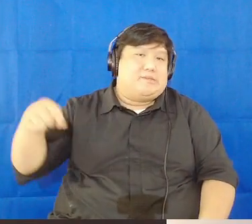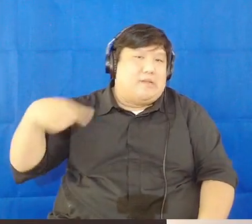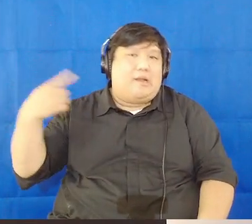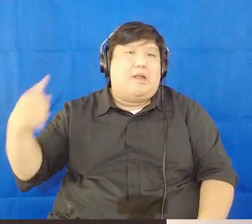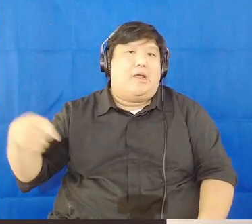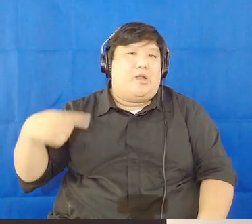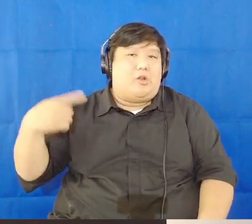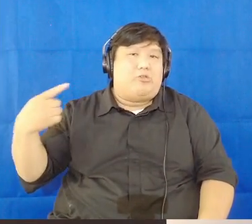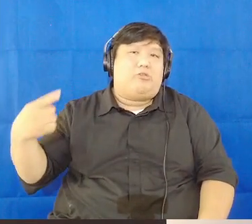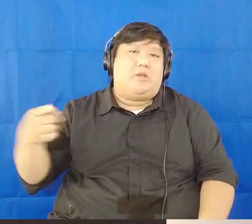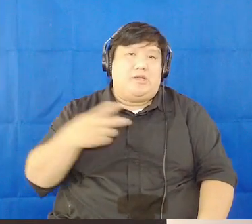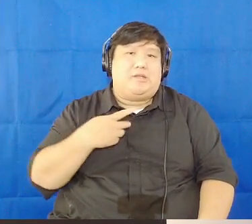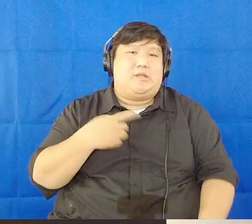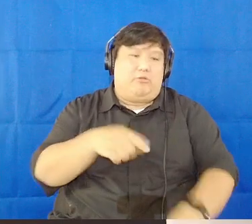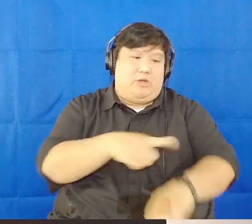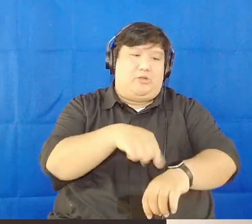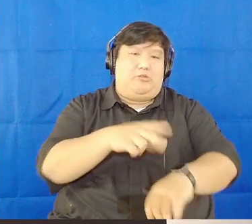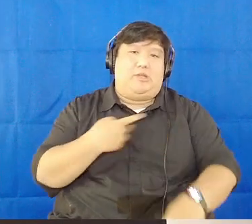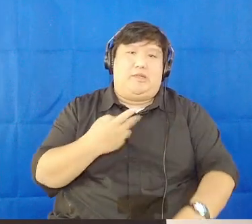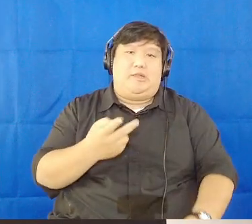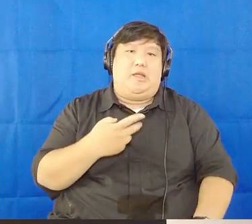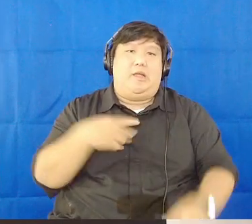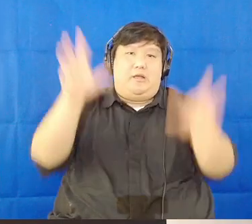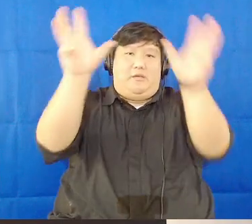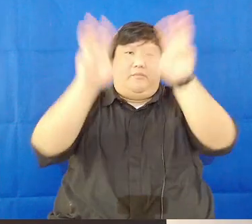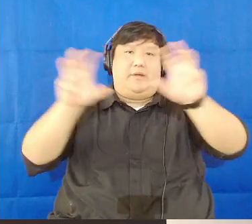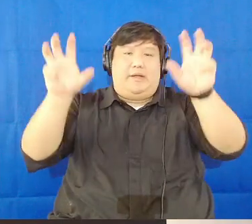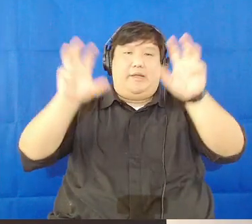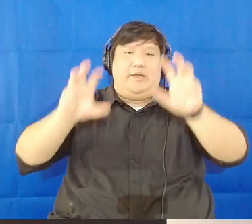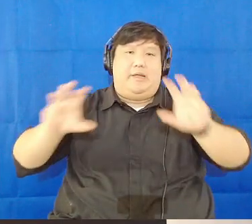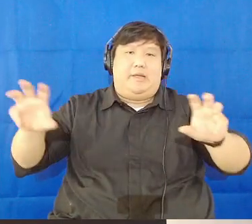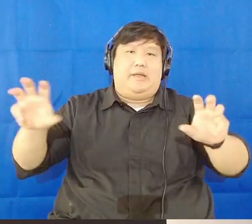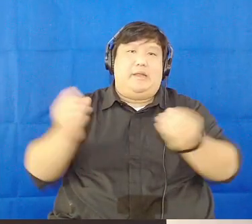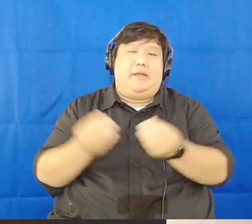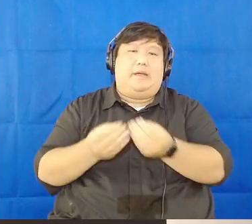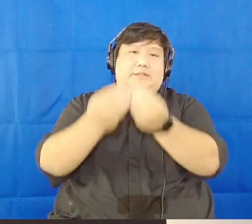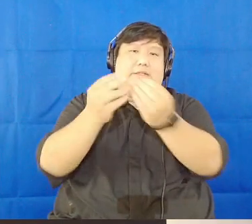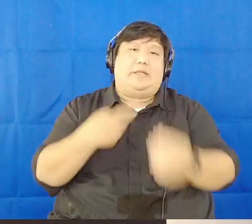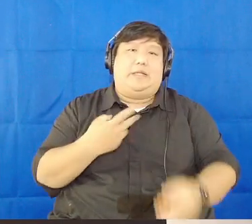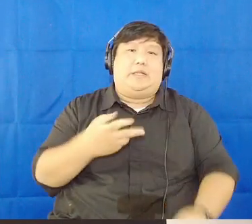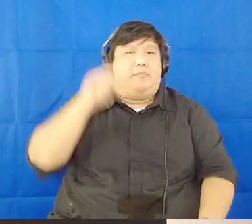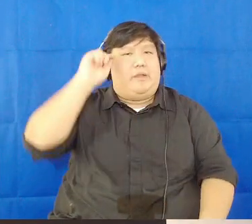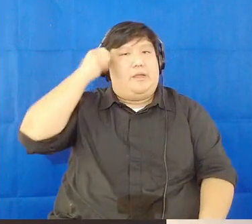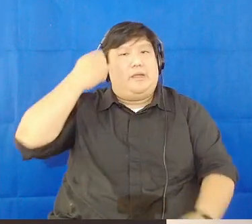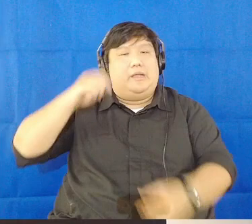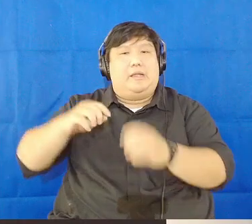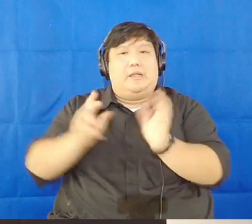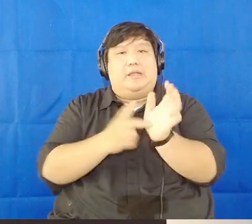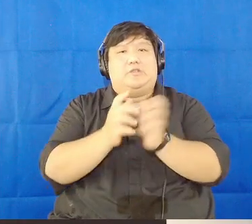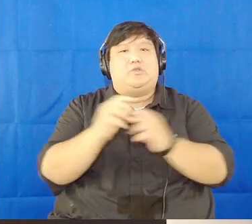mengenangkan Yesus yang memberikan dirinya itu, Yesus yang membagikan,